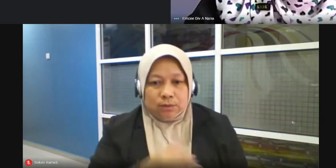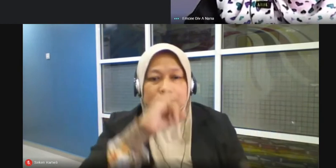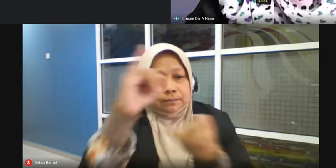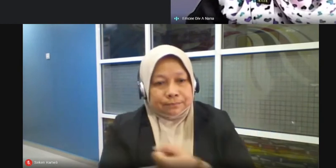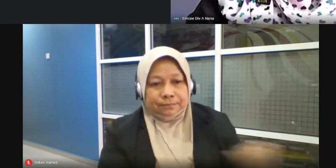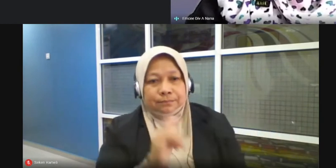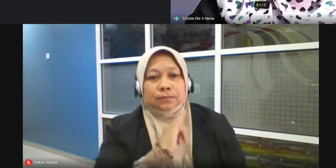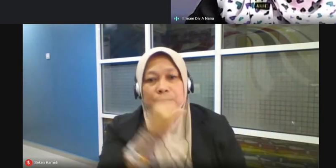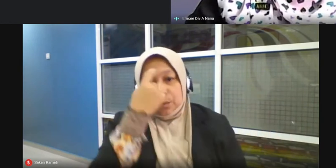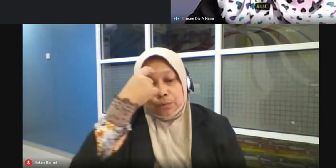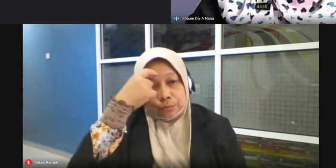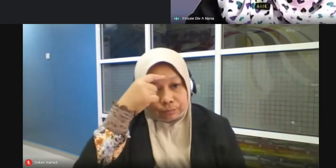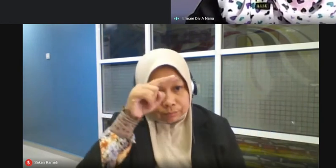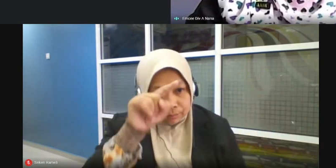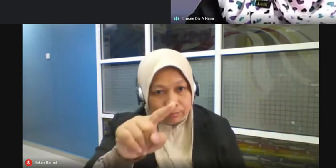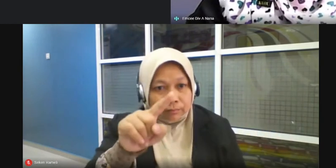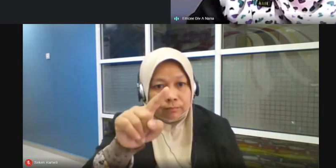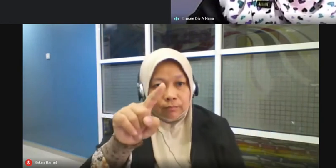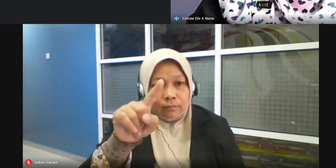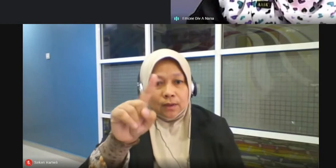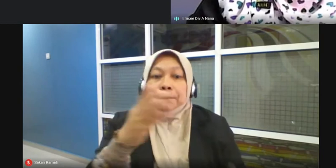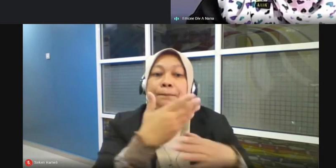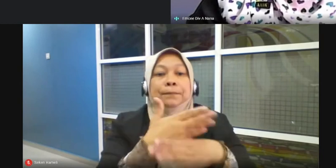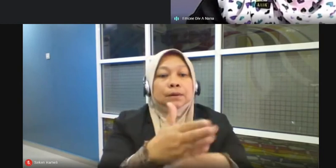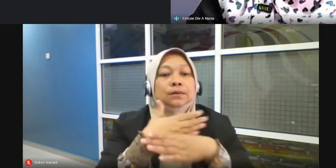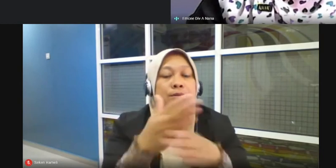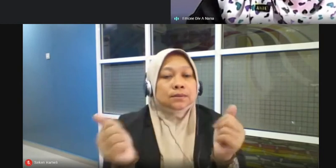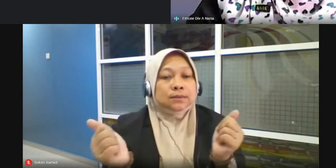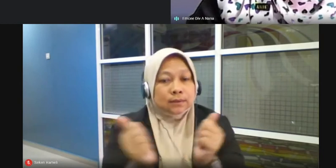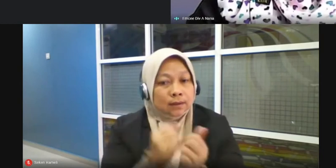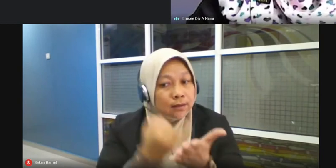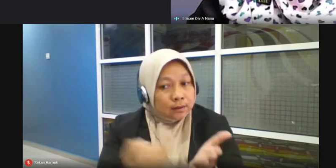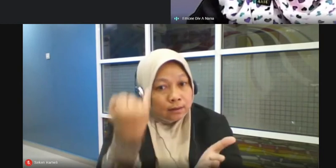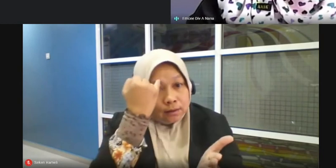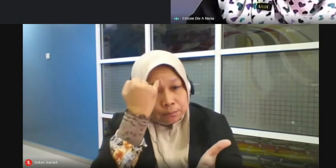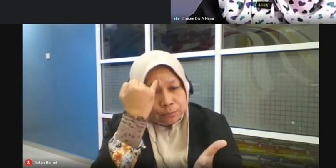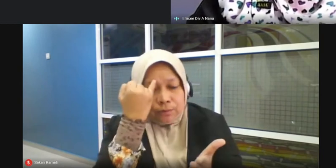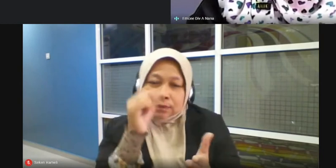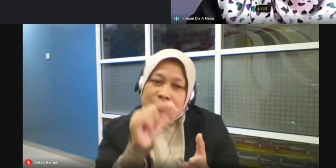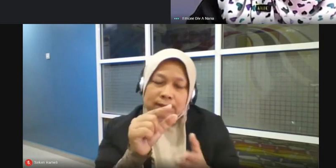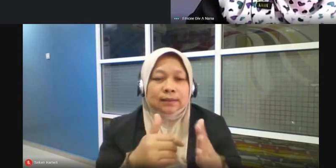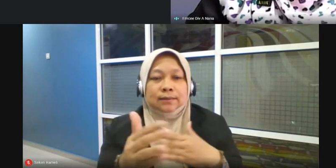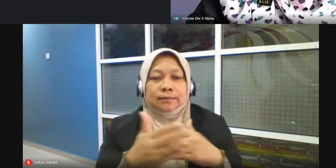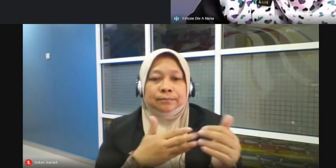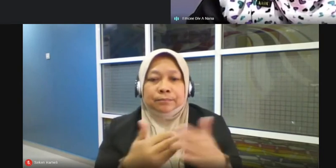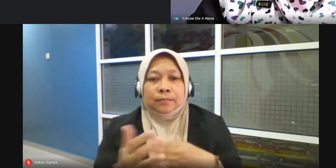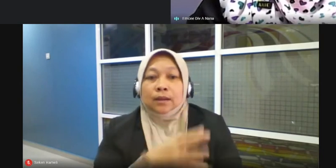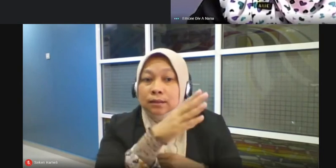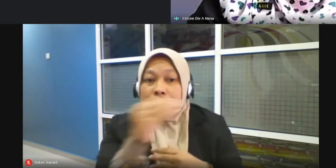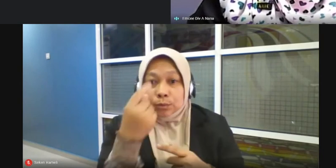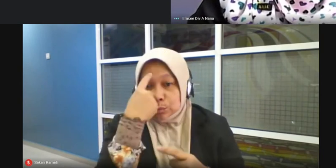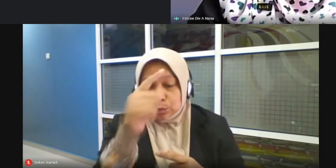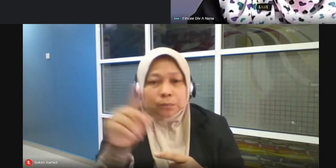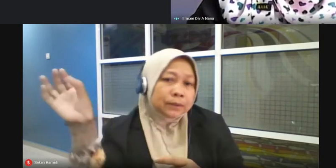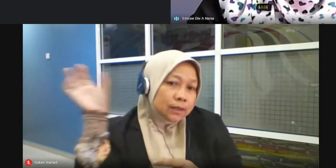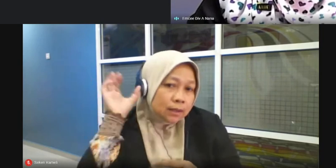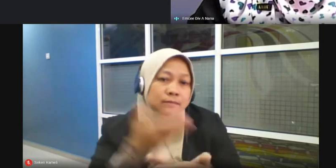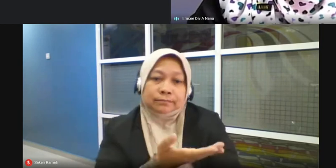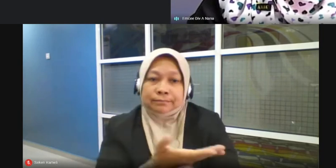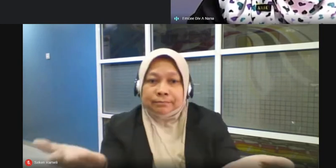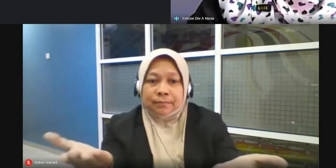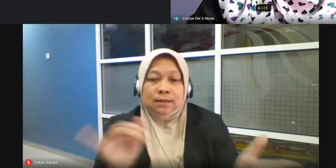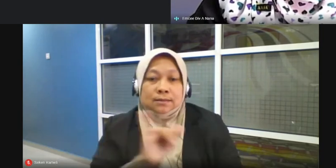lagi untuk berkongsi dengan ilmu yang tak seberapa yang saya ada untuk tatapan penonton-penonton.